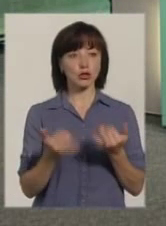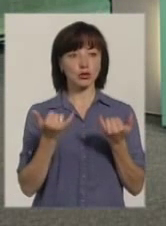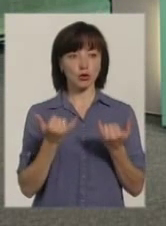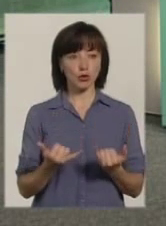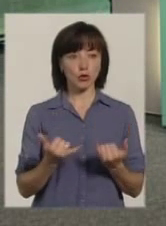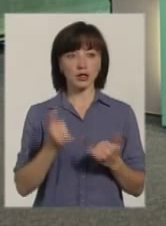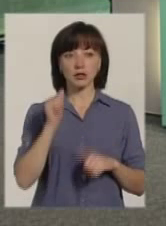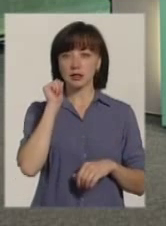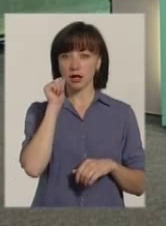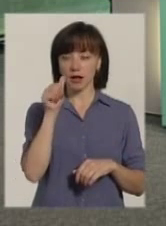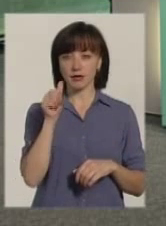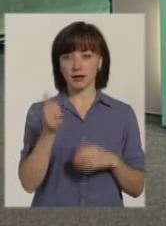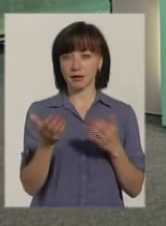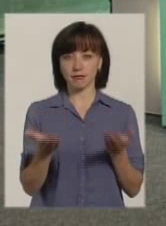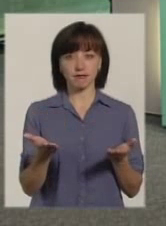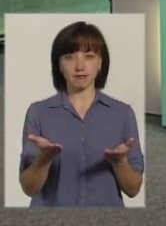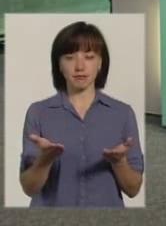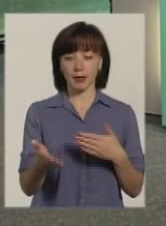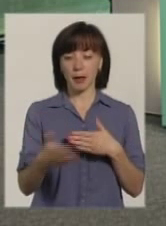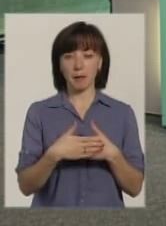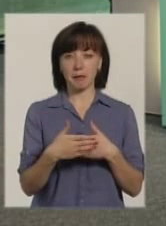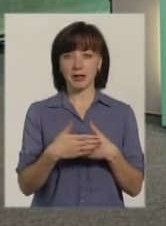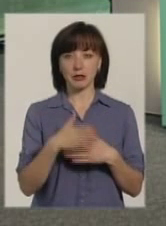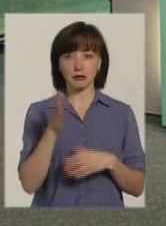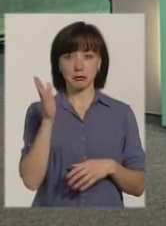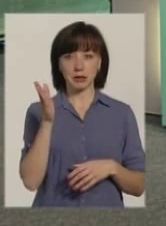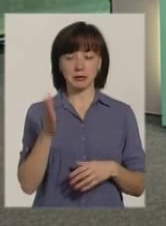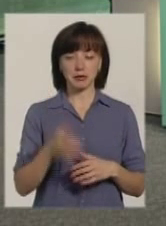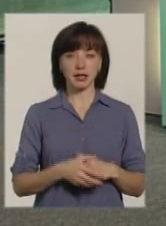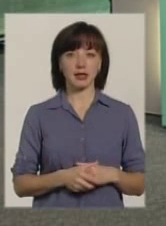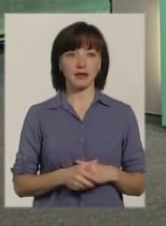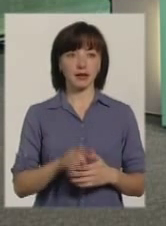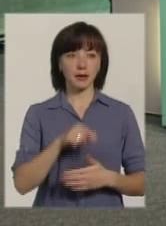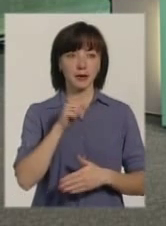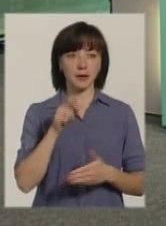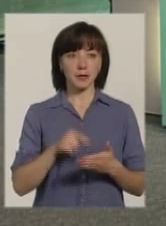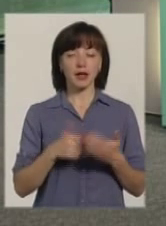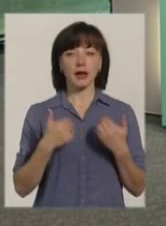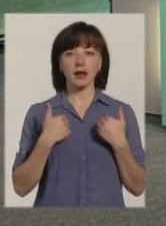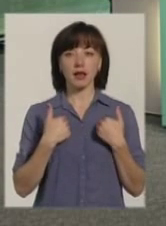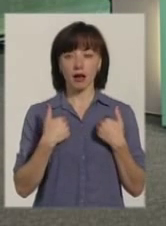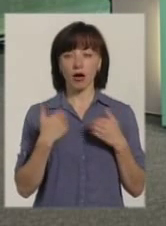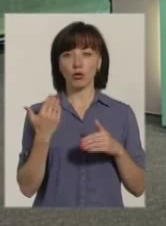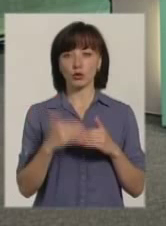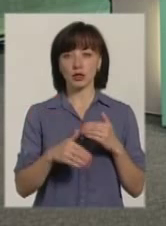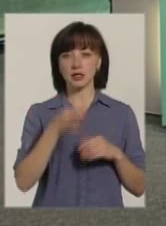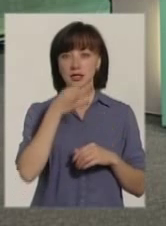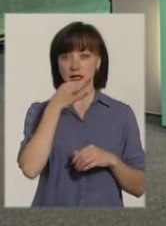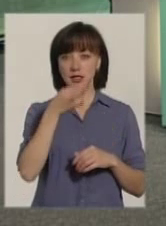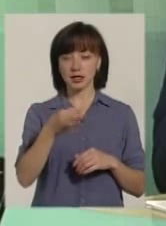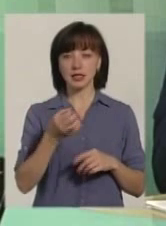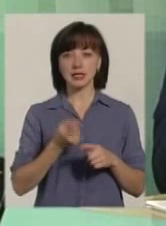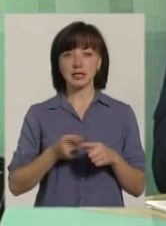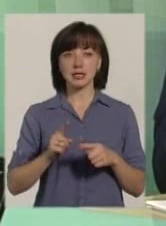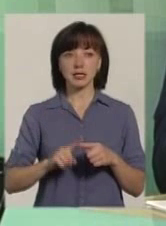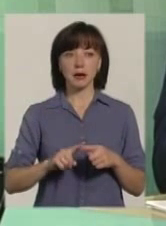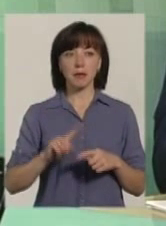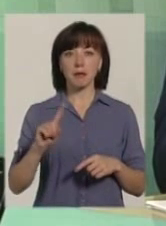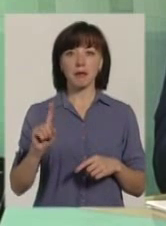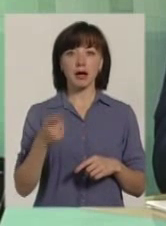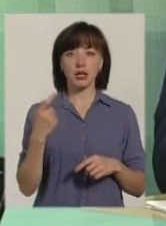вже завтра, буквально, в найближчій перспективі? Як я вже сказав, знаєте, ми вперше